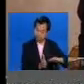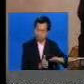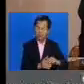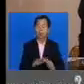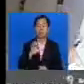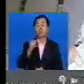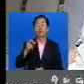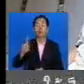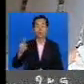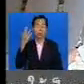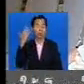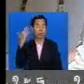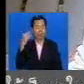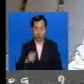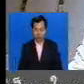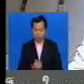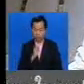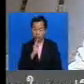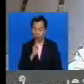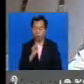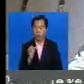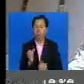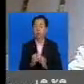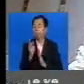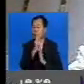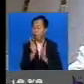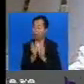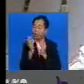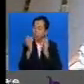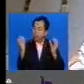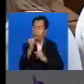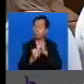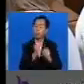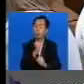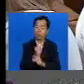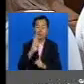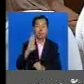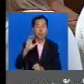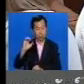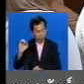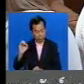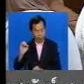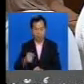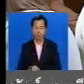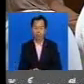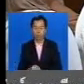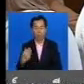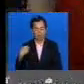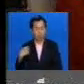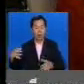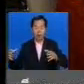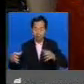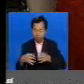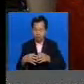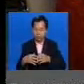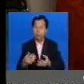ยืนยันว่ารัฐธรรมนูญปี40มีเจตนาสร้างความเข้มแข็งให้กับฝ่ายบริหารและรัฐสภาโดยมีพรรคการเมืองเป็นกลไกส